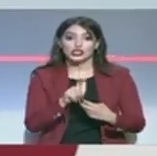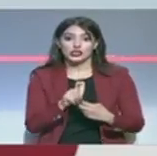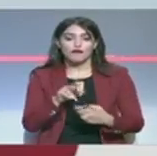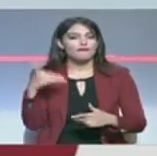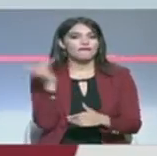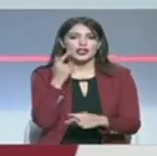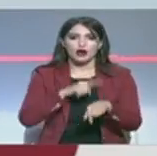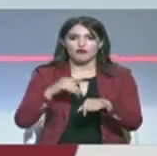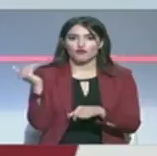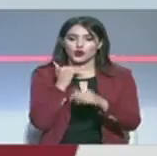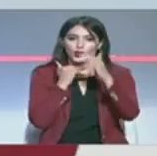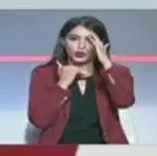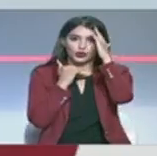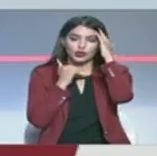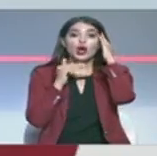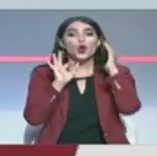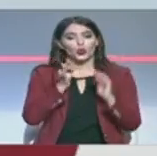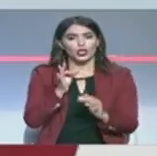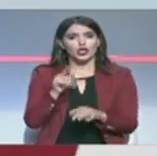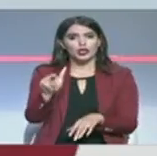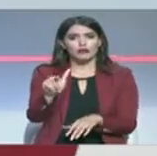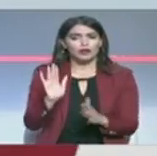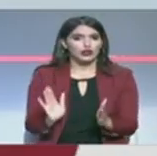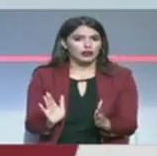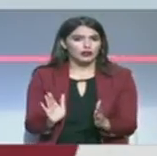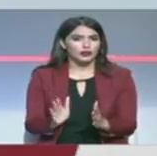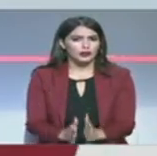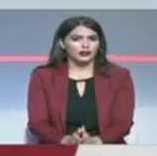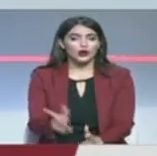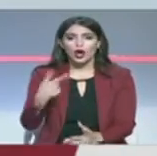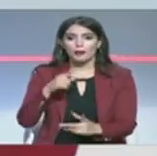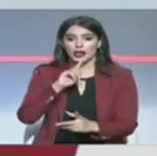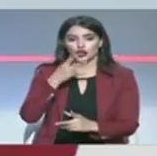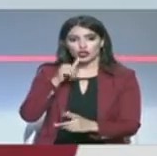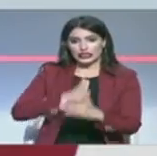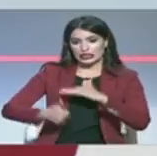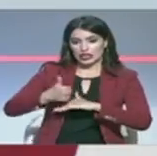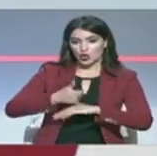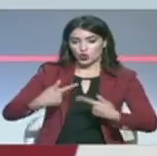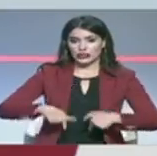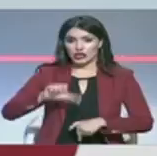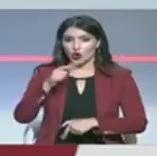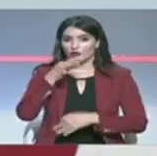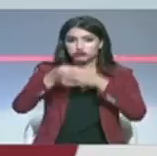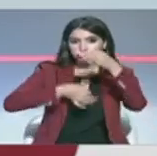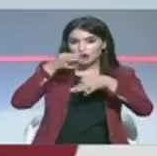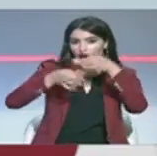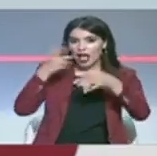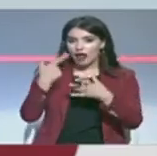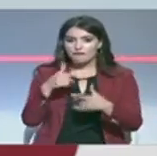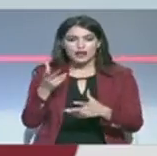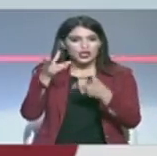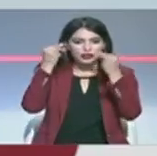بأسرع وقت ممكن. فما تلميح في خطاب سيد رئيس الحكومة لما تكلم على